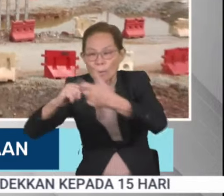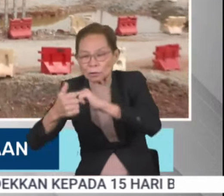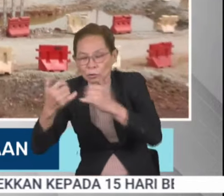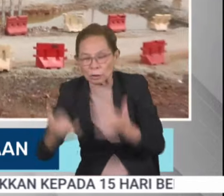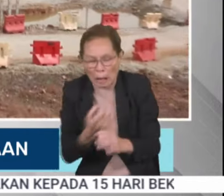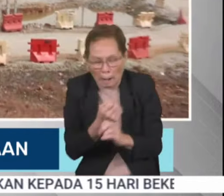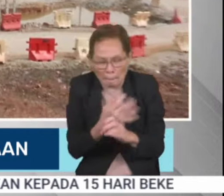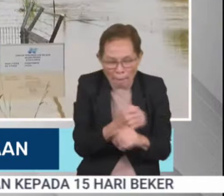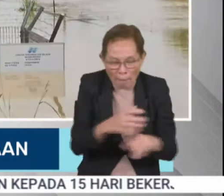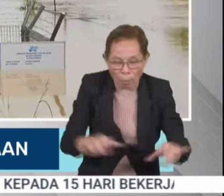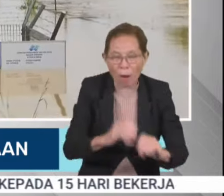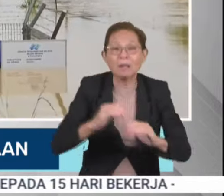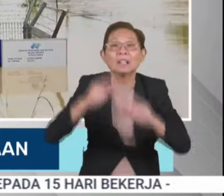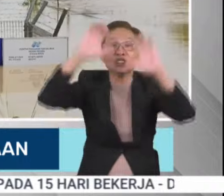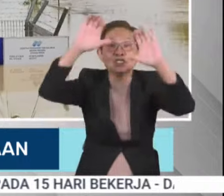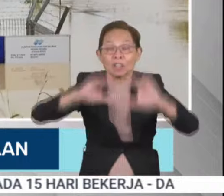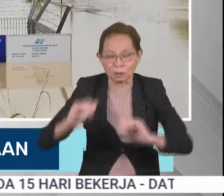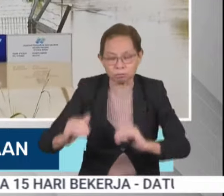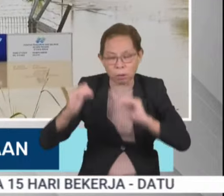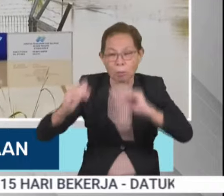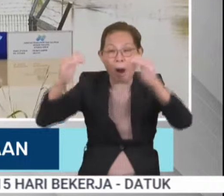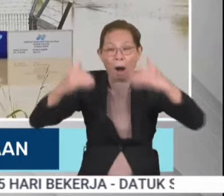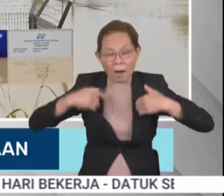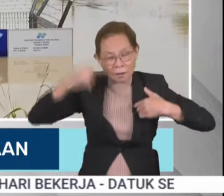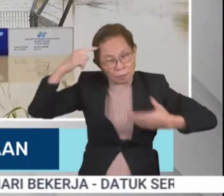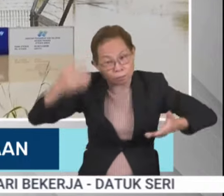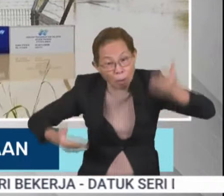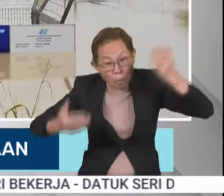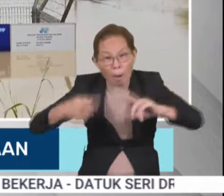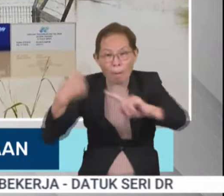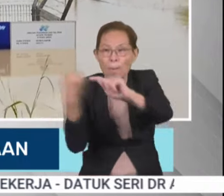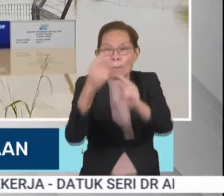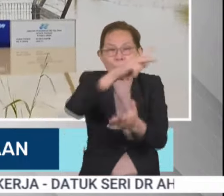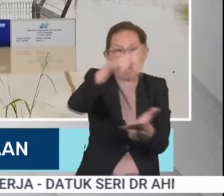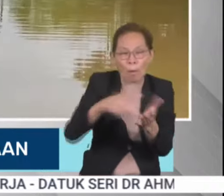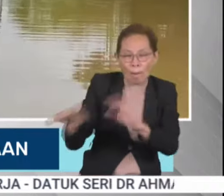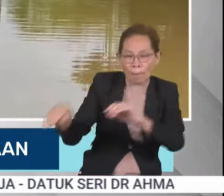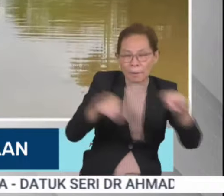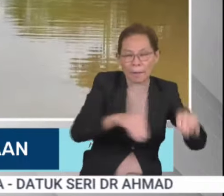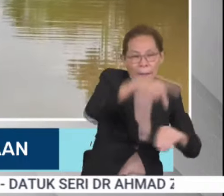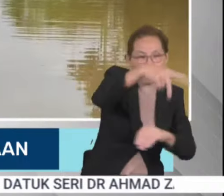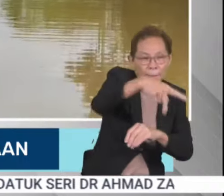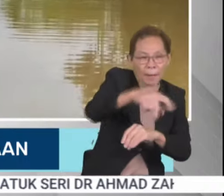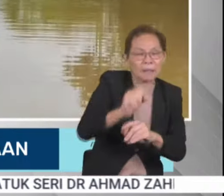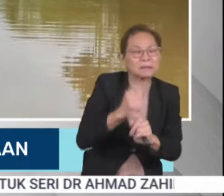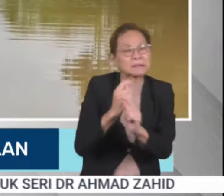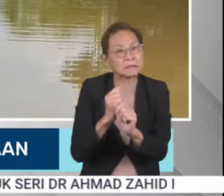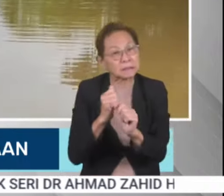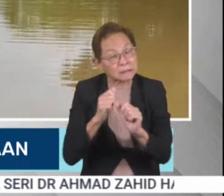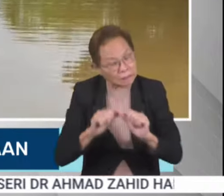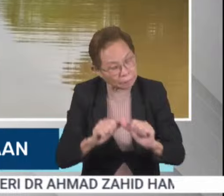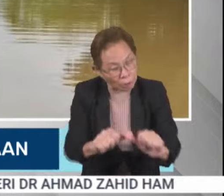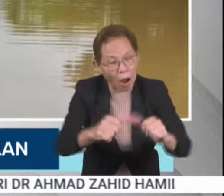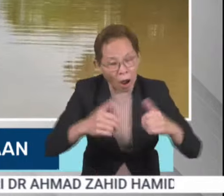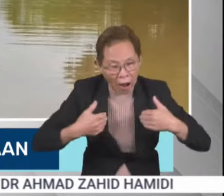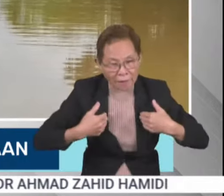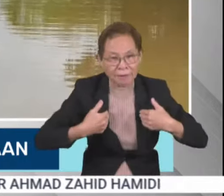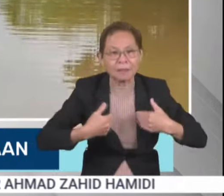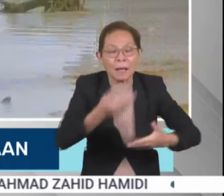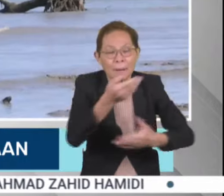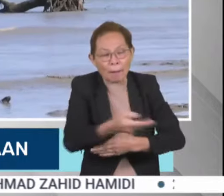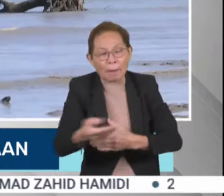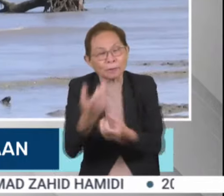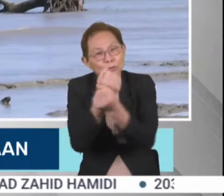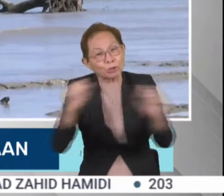giat dilaksana secara berfasa. Turut dipertimbangkan pembinaan pusat pemindahan sementara kekal yang dilengkapi kemudahan